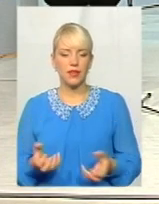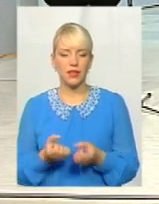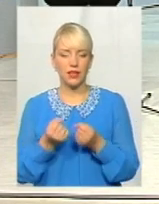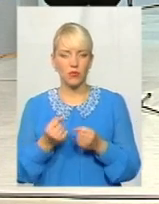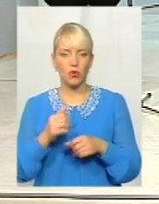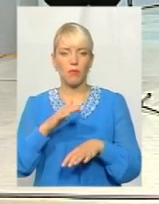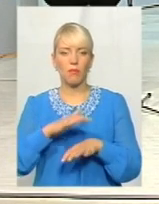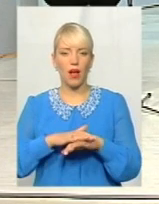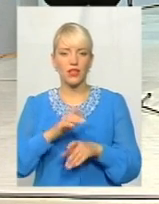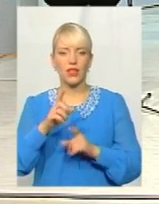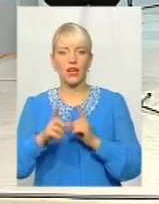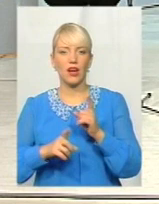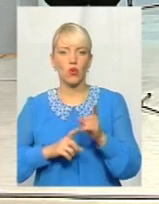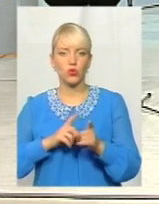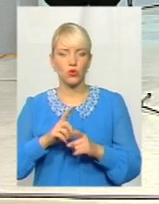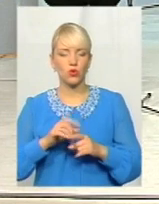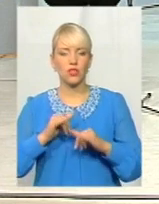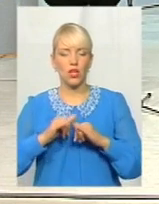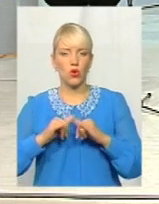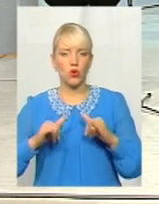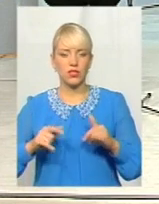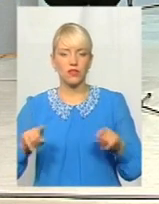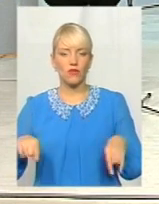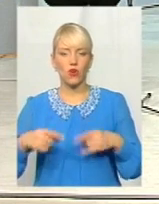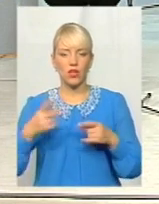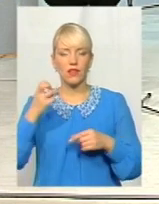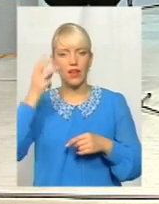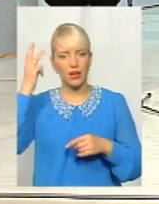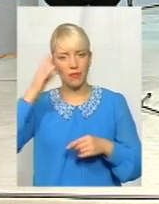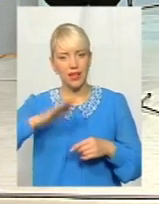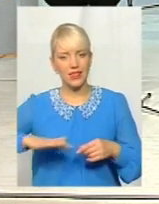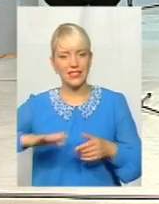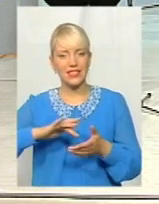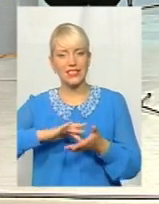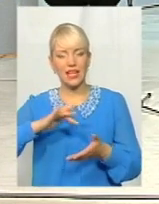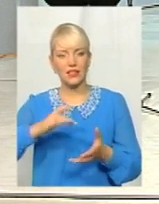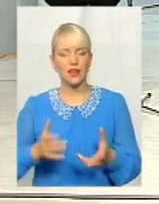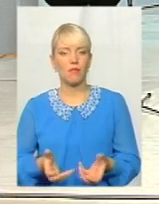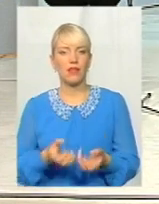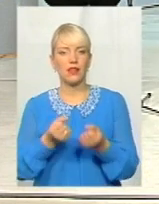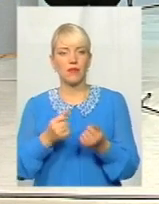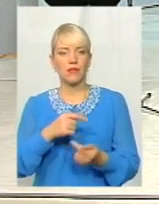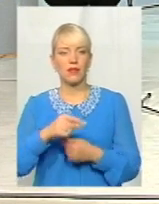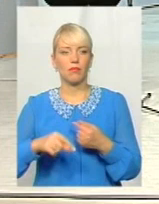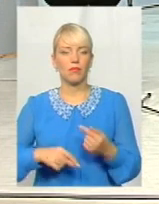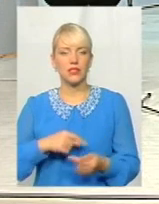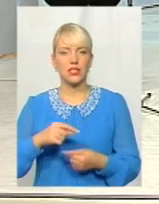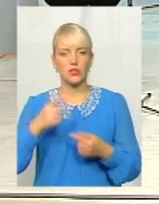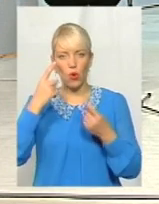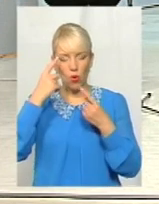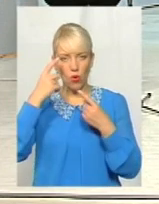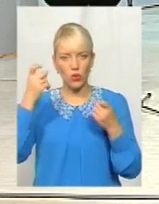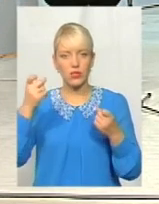розвитку створила на Хмельниччині центр бізнесу, центр підтримки бізнесу, оголосила